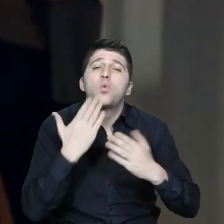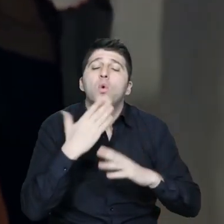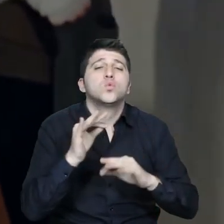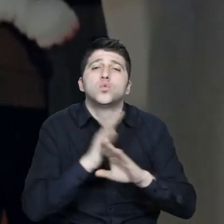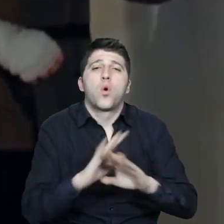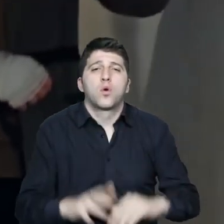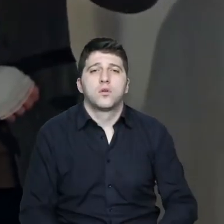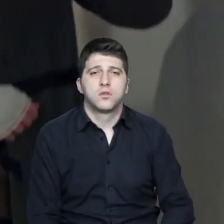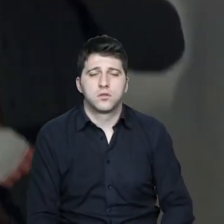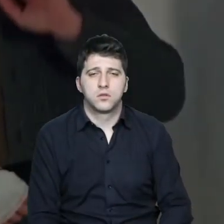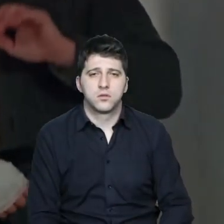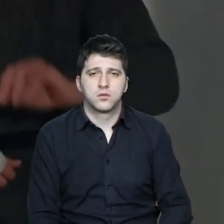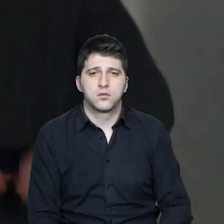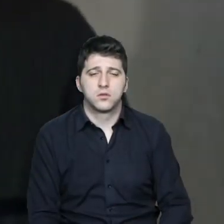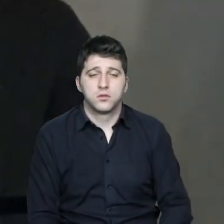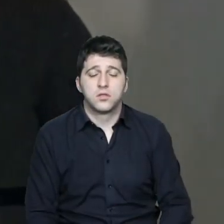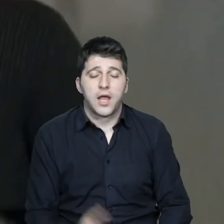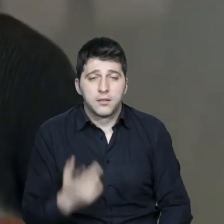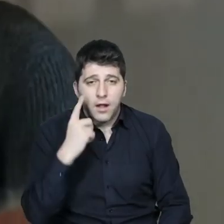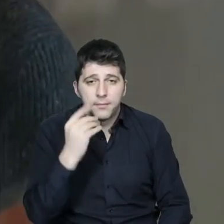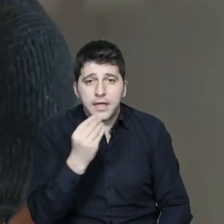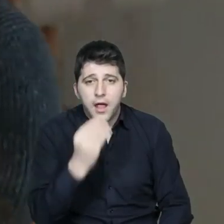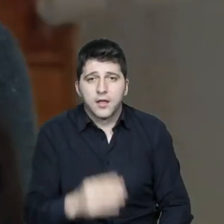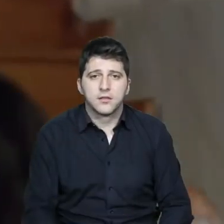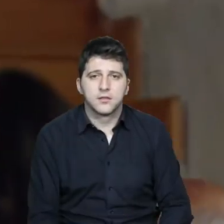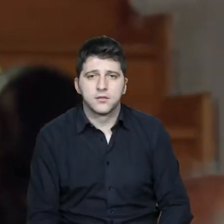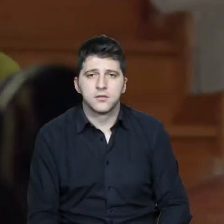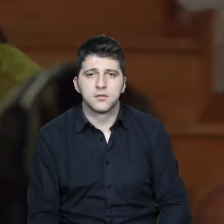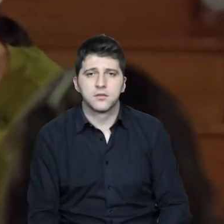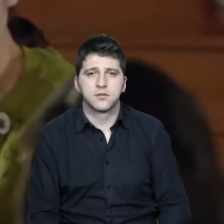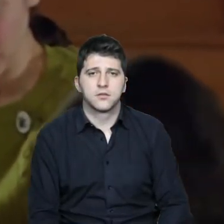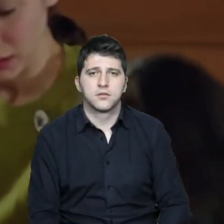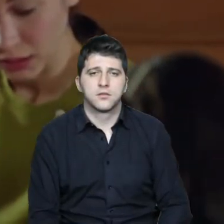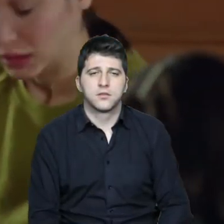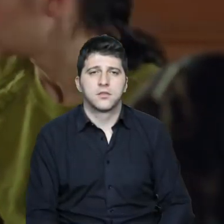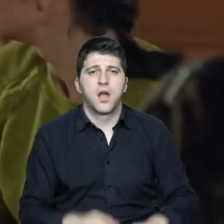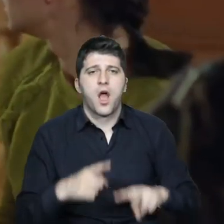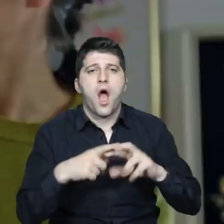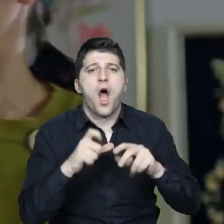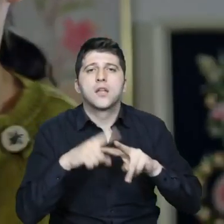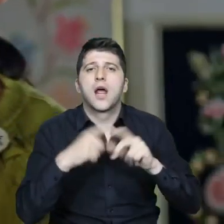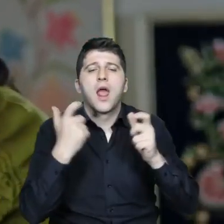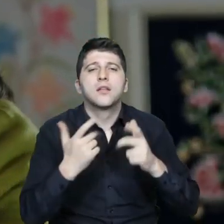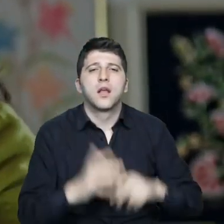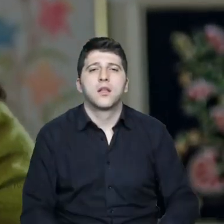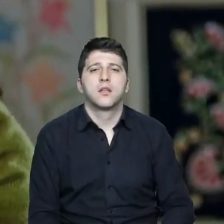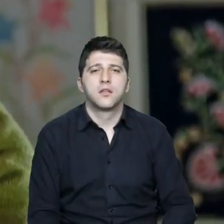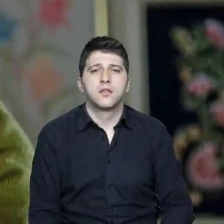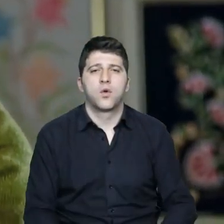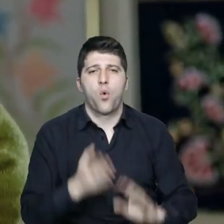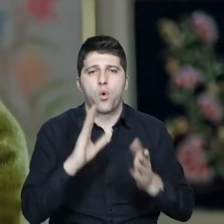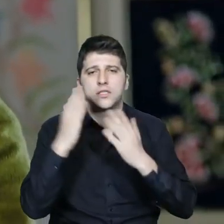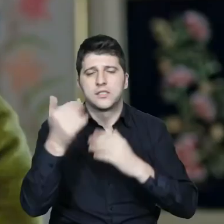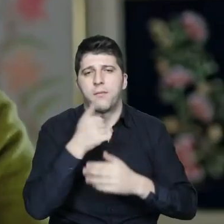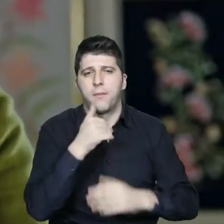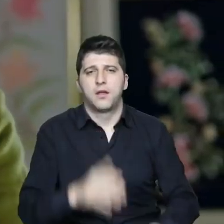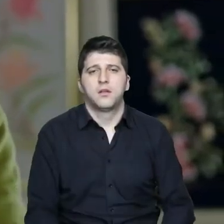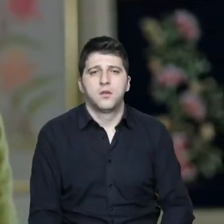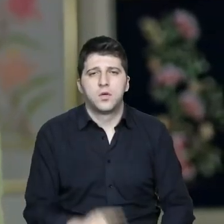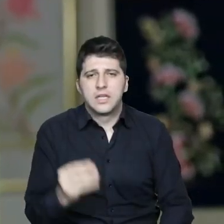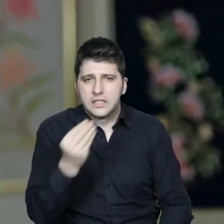muz. Hadi bakalım, ye. İbrahim merdivenden indi. Arda nerede çocuklar? Odasında baba.